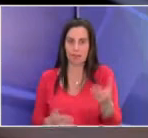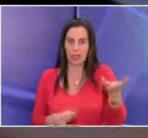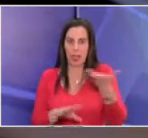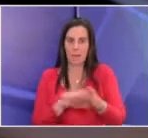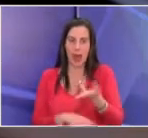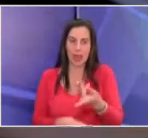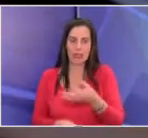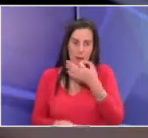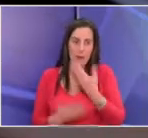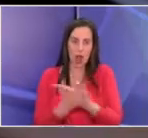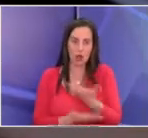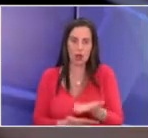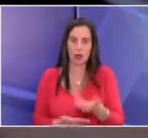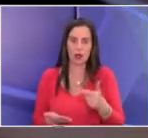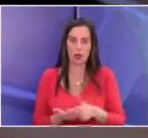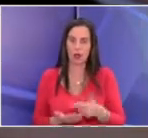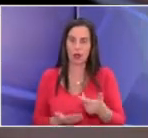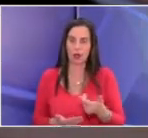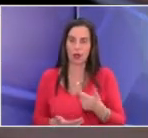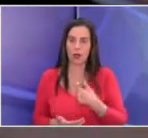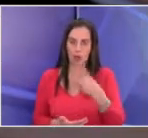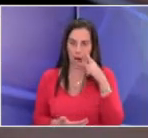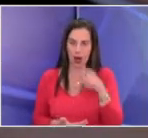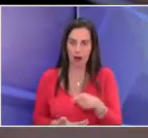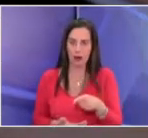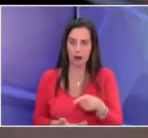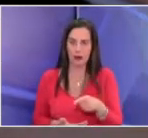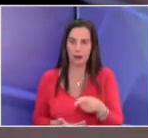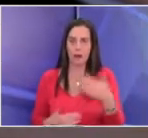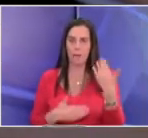רוב הפעילים הם פעילים מהמוצא האתיופי,